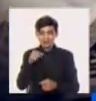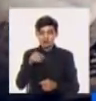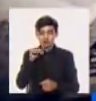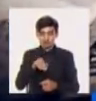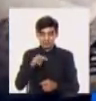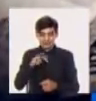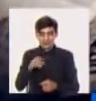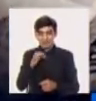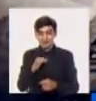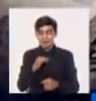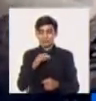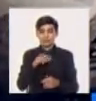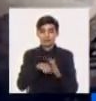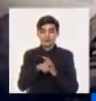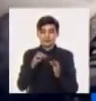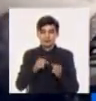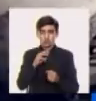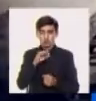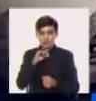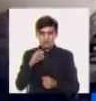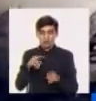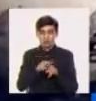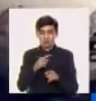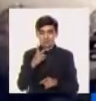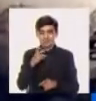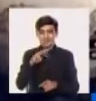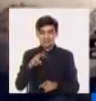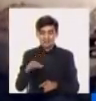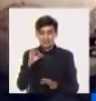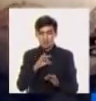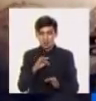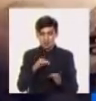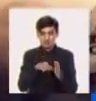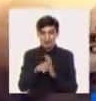ғана кесесі 200 теңгеден сатылып жатыр. Қымыз